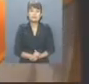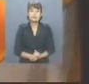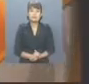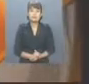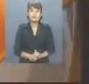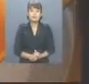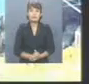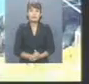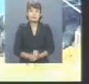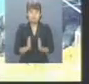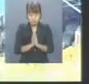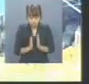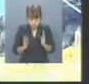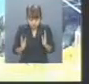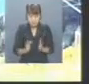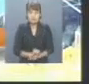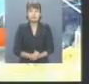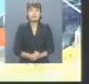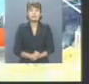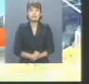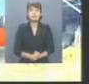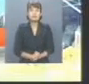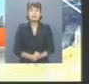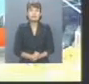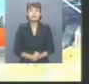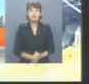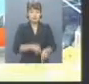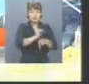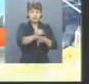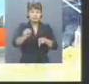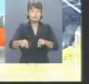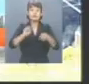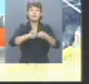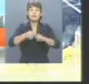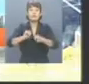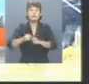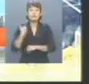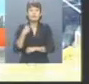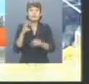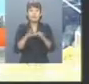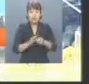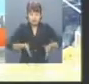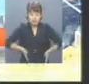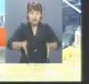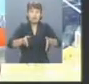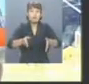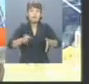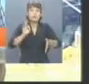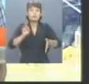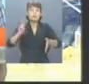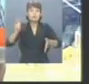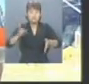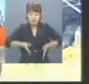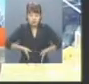ขอบคุณครับคุณสิริมาครับหลายๆพื้นที่นะครับที่ยังมีปัญหาอยู่โดยเฉพาะย่านพุทธมณฑลสาย2สาย3สาย4ต่อเนื่